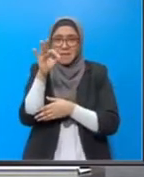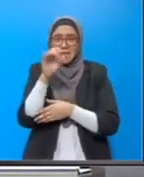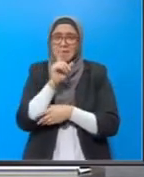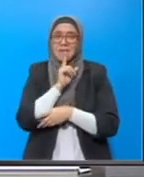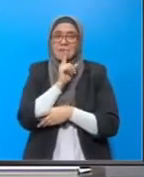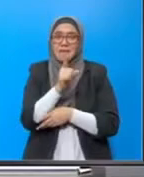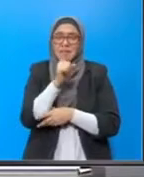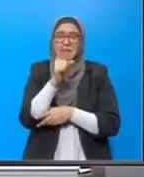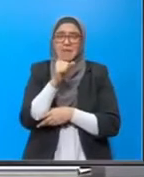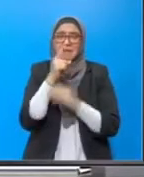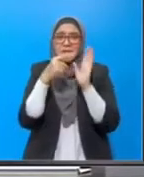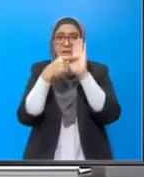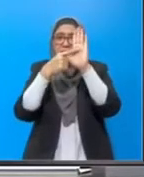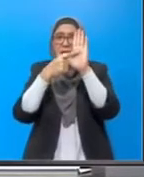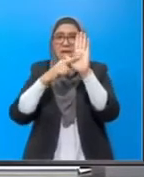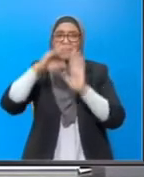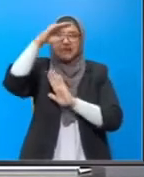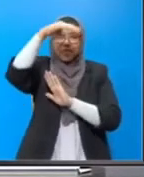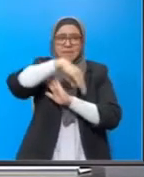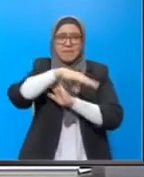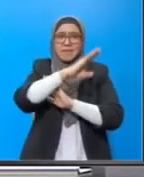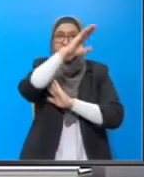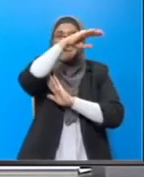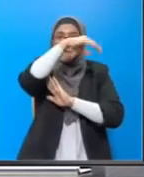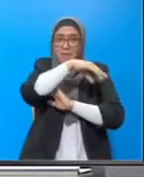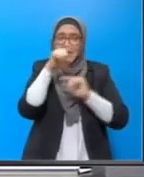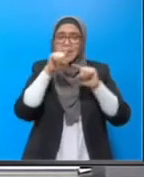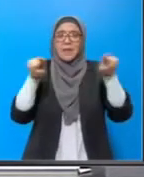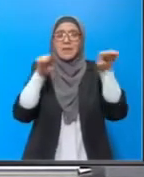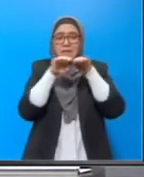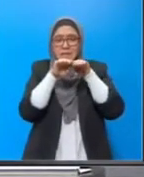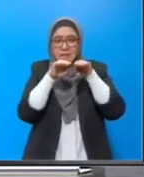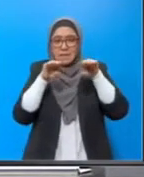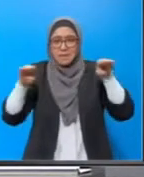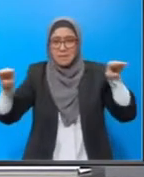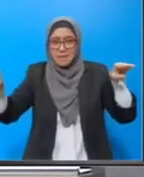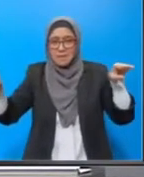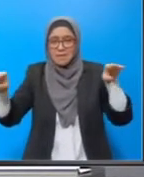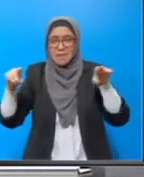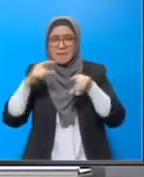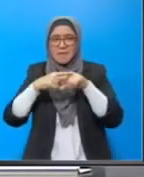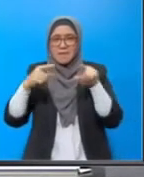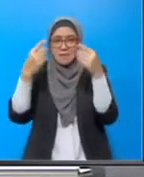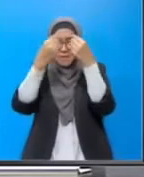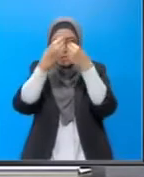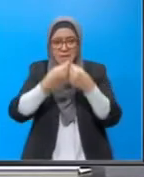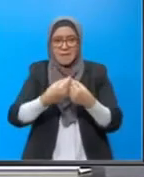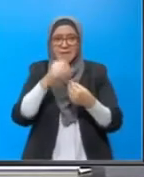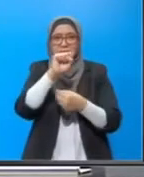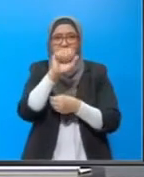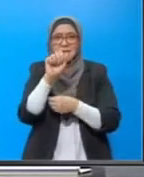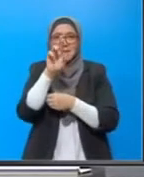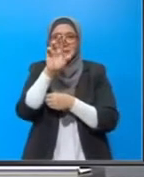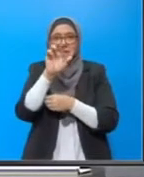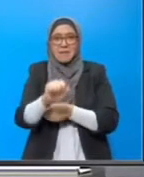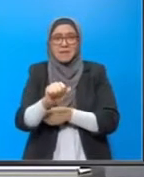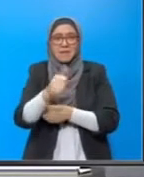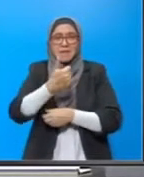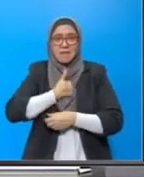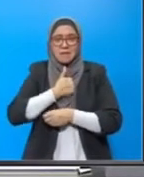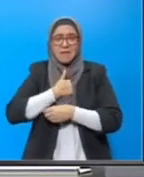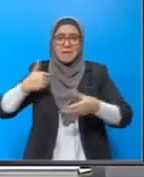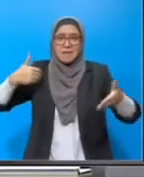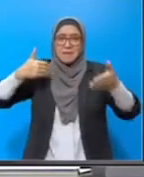tren turun naik namun agak stabil dimana kada Sara diri sehingga